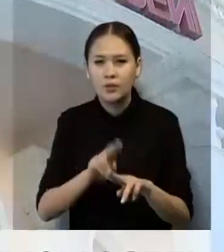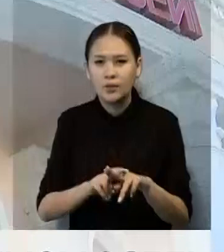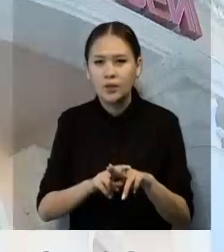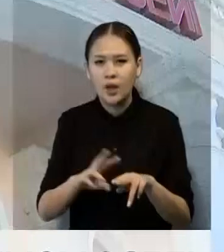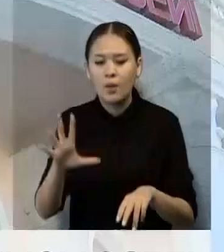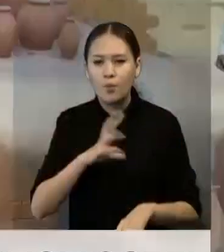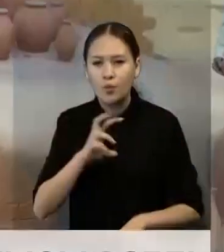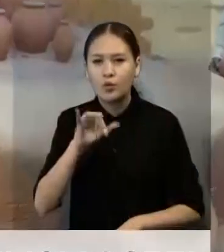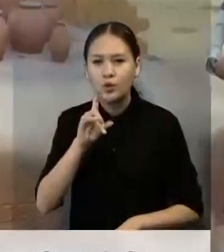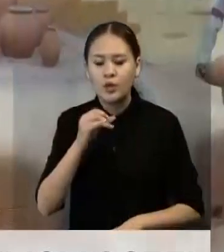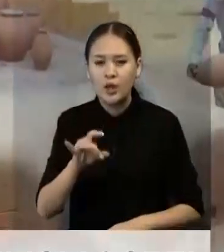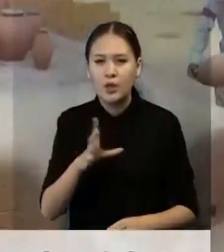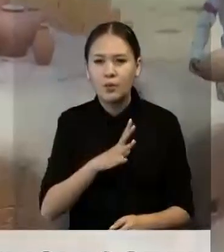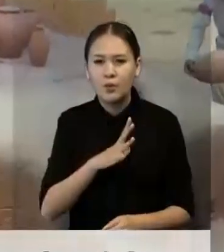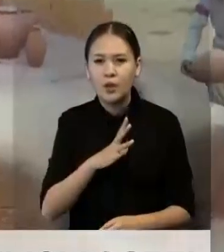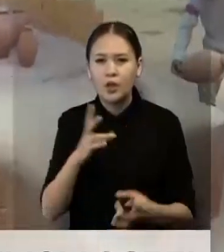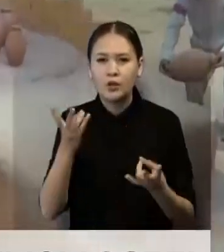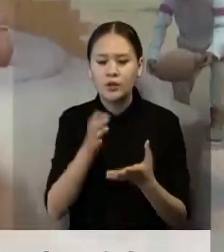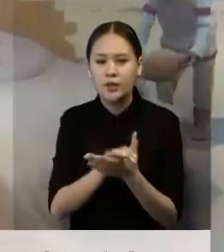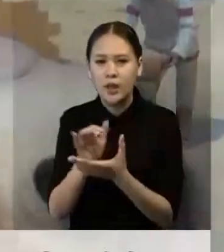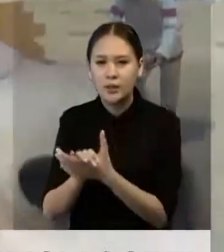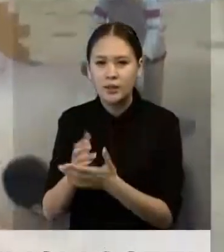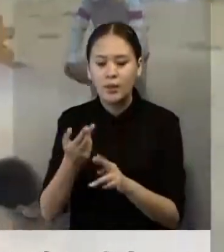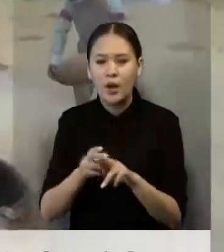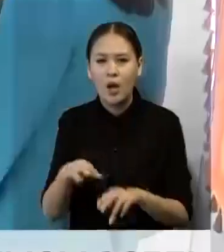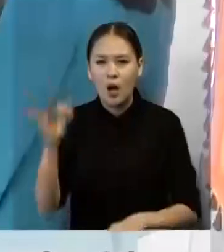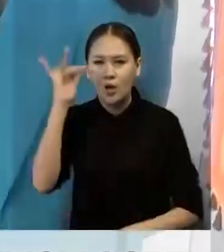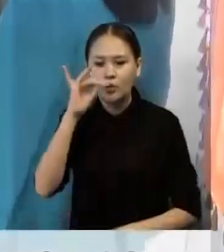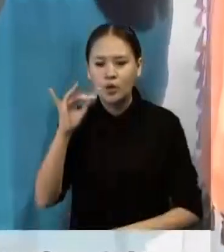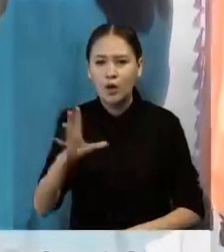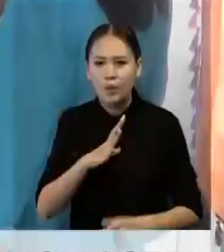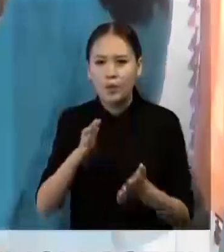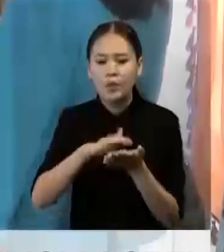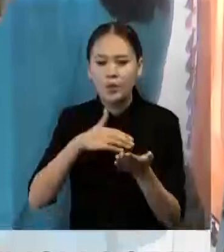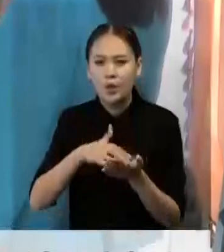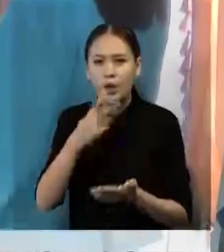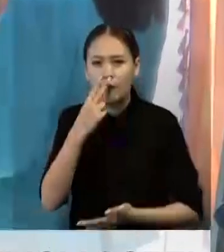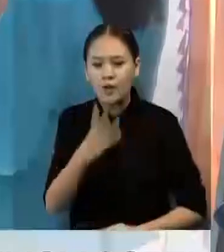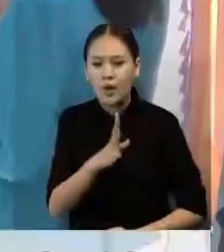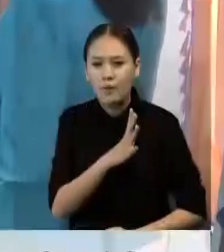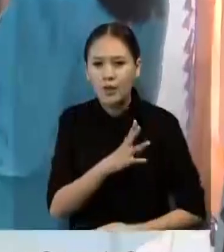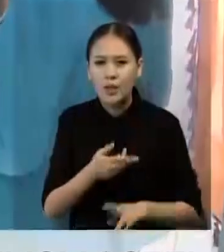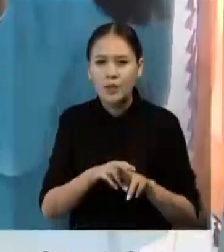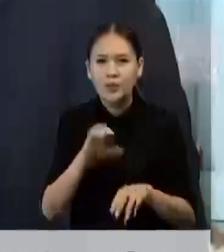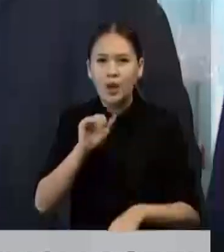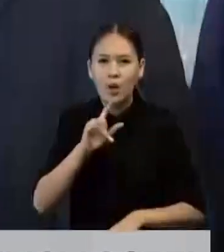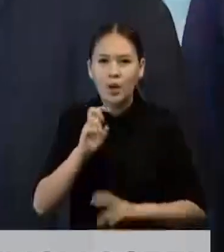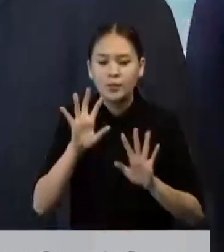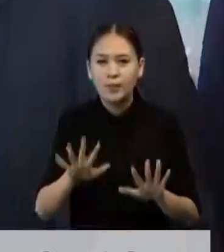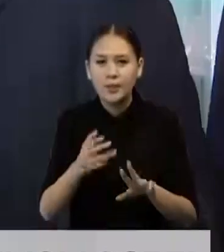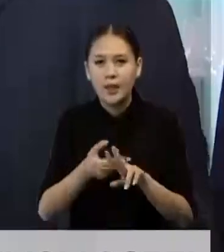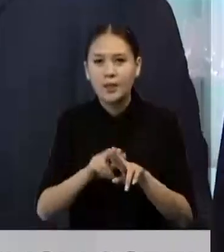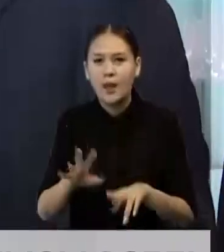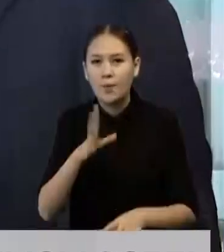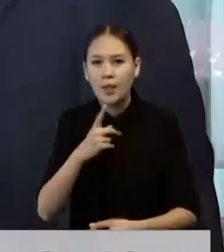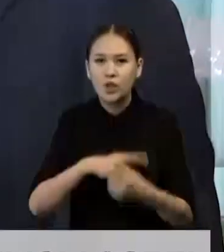өлкетану музейіндегі құнды жәдігерлермен де танысып, жалпы археологиялық жобаларға шолу жасады. Сығанақ, Жанкент, Сауран секілді көне шаһарларға келу